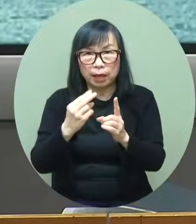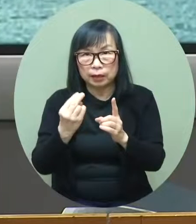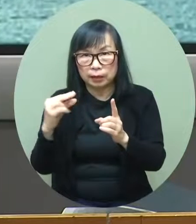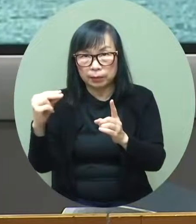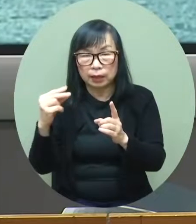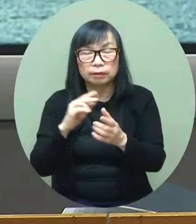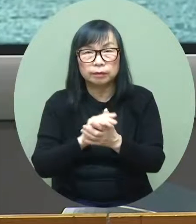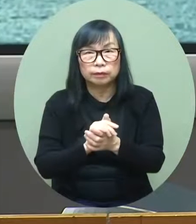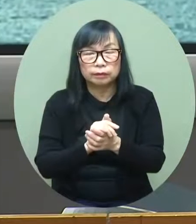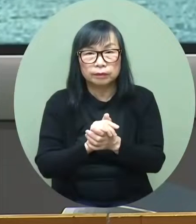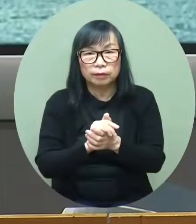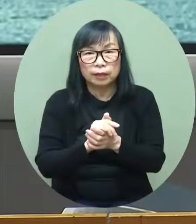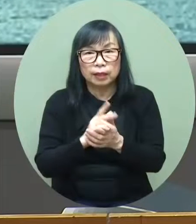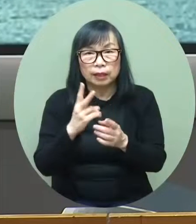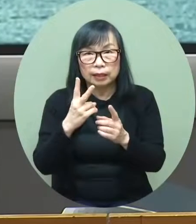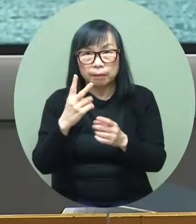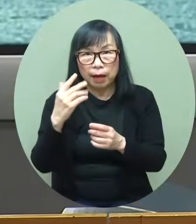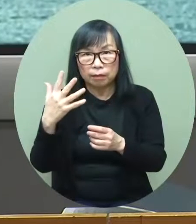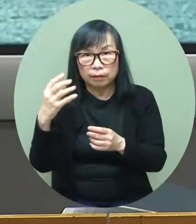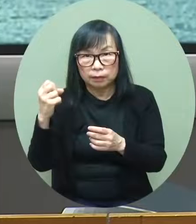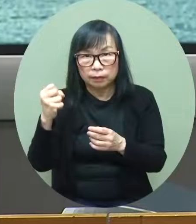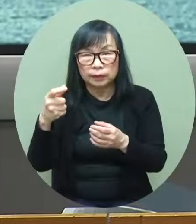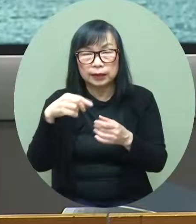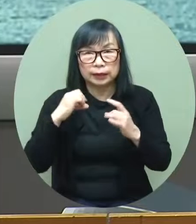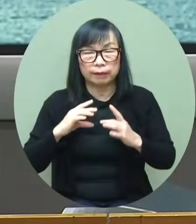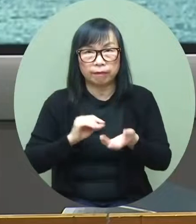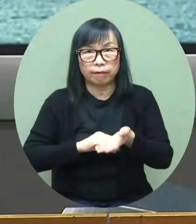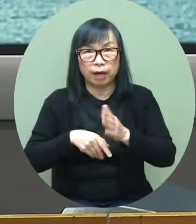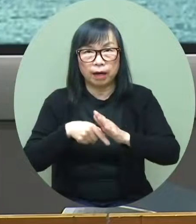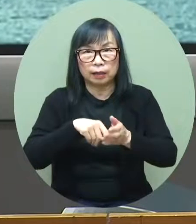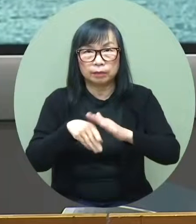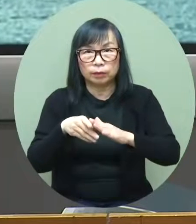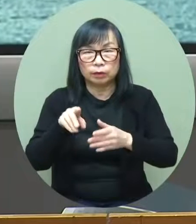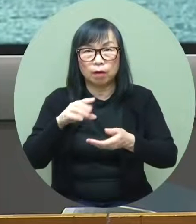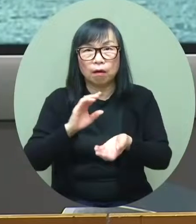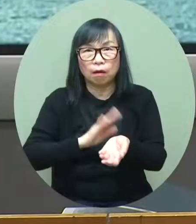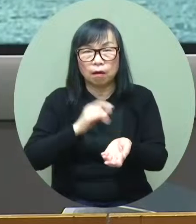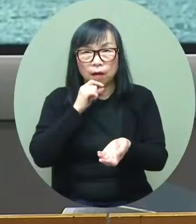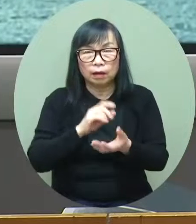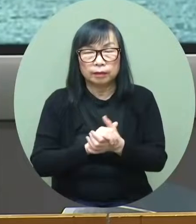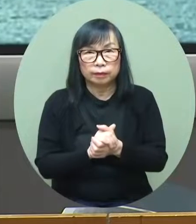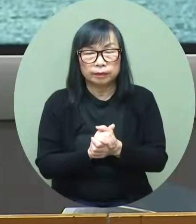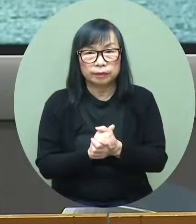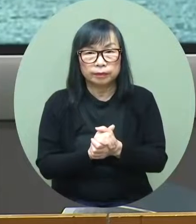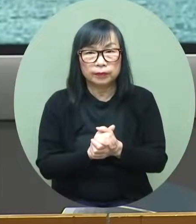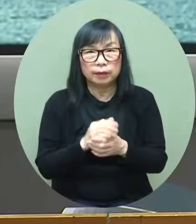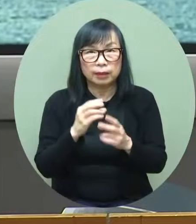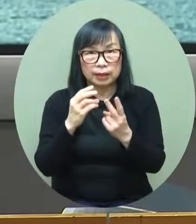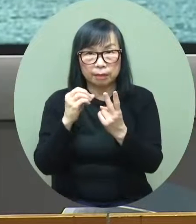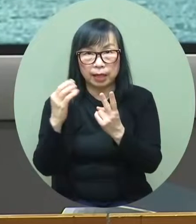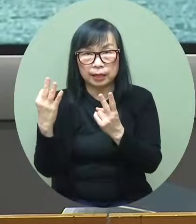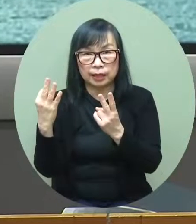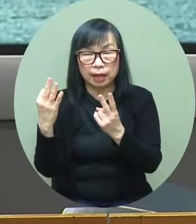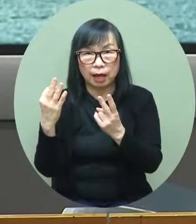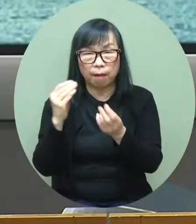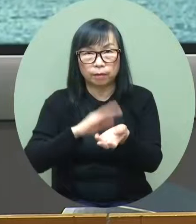宗，同埋256宗是私人化驗所檢測陽性的個案。我們在203宗